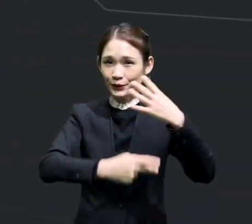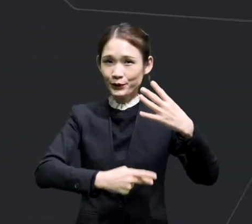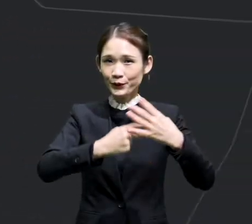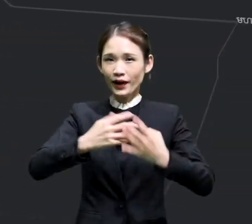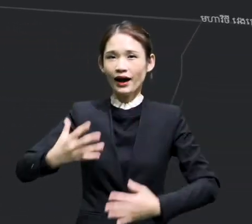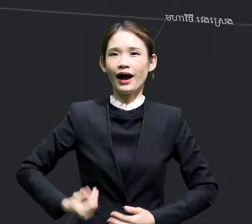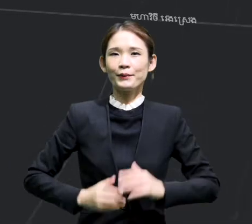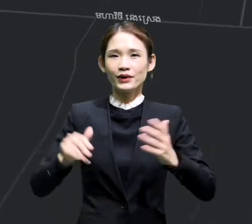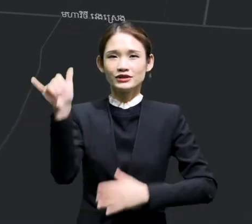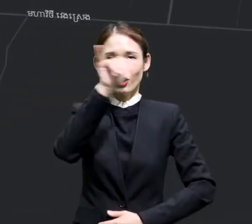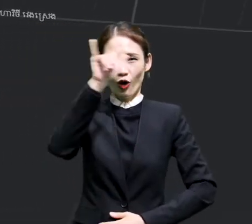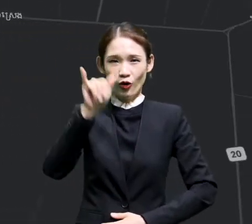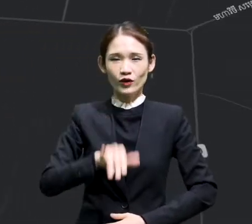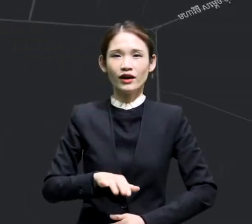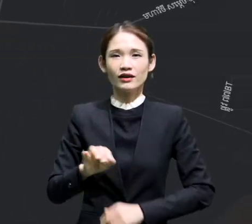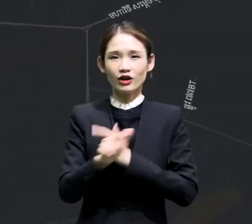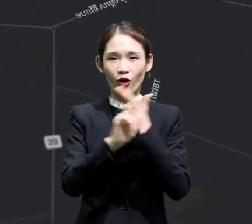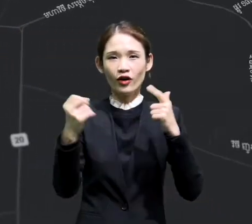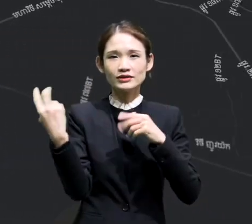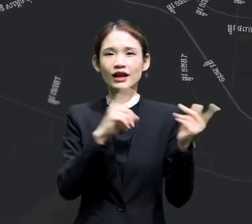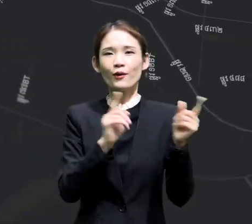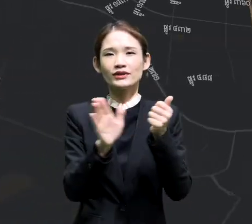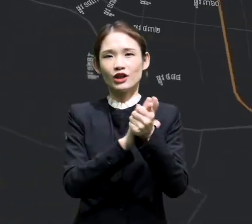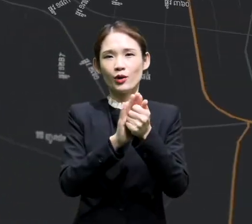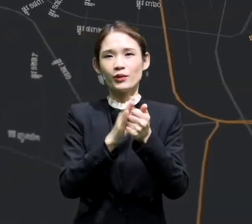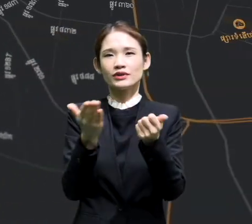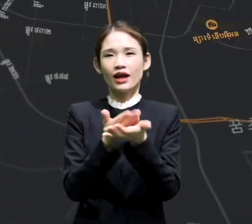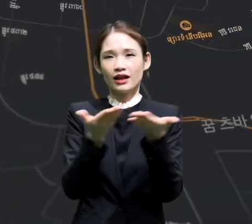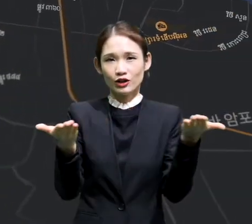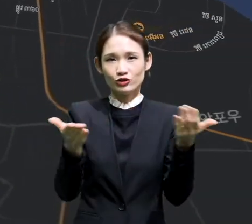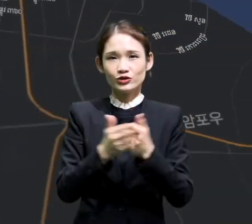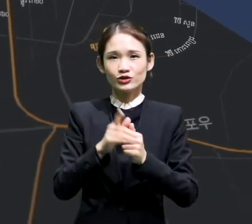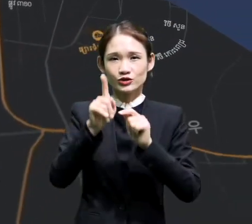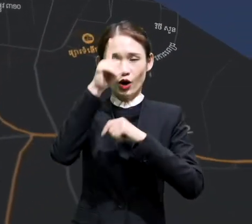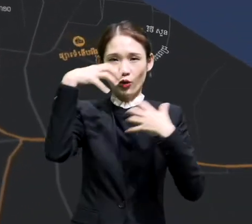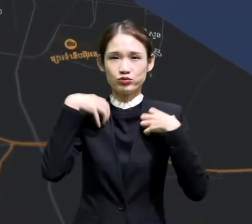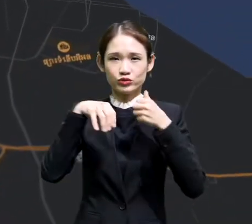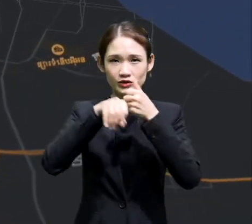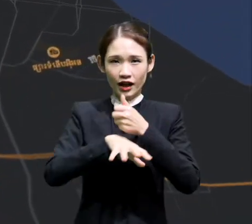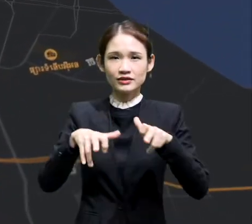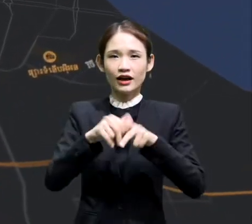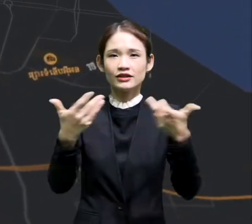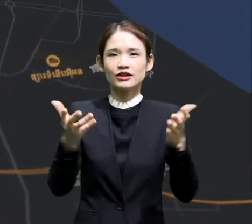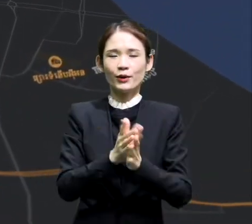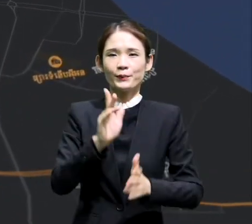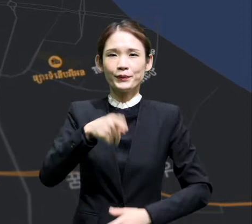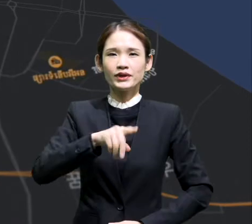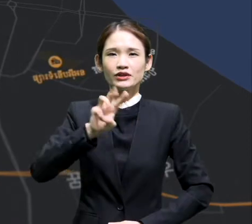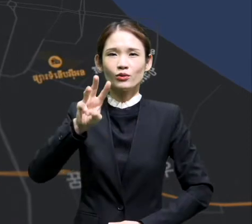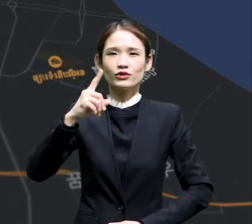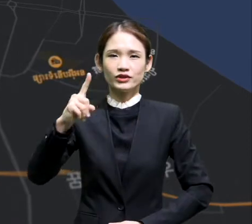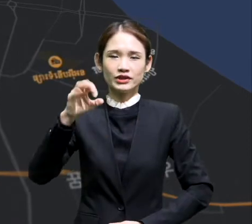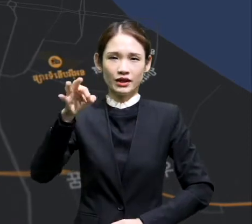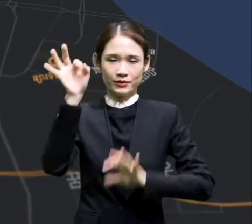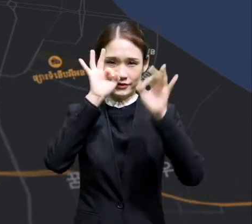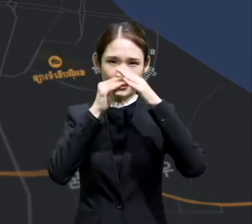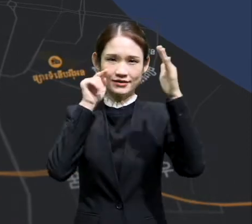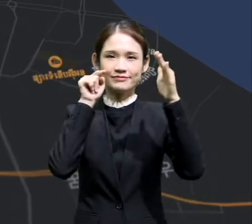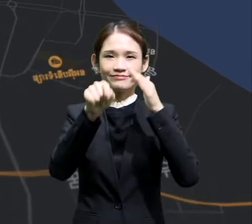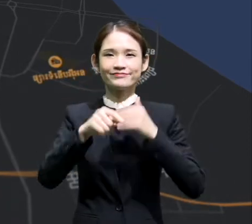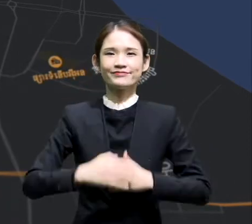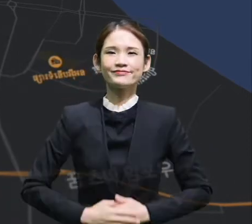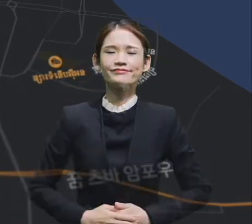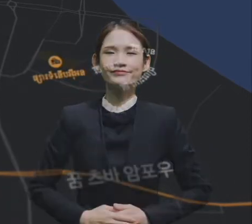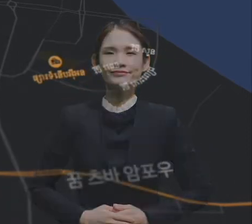마지막 일정으로 캄보디아 전국에 각종 재활 서비스를 제공하고 있는 정부 산하의 장애인 재단 PWDF를